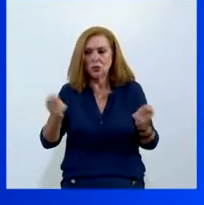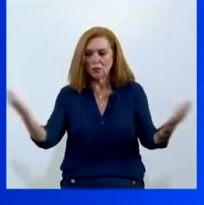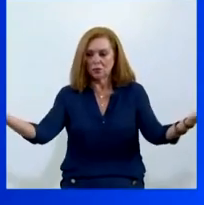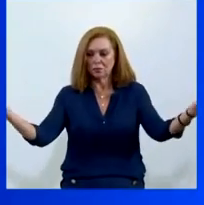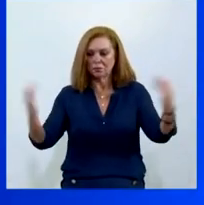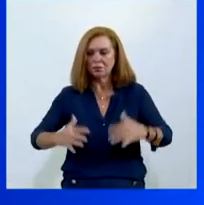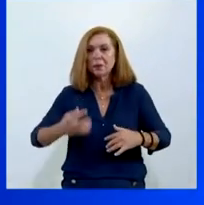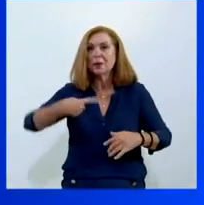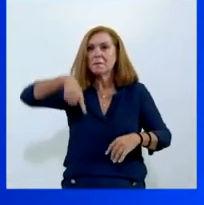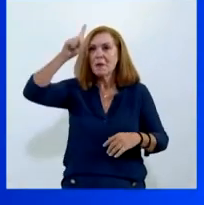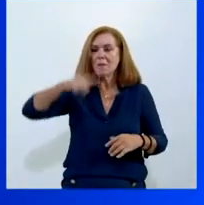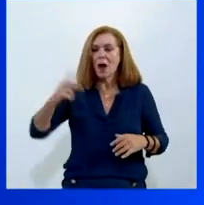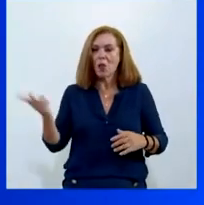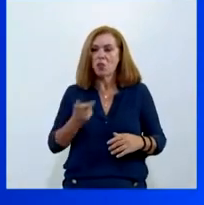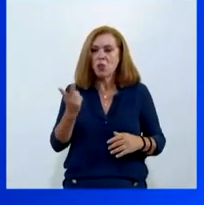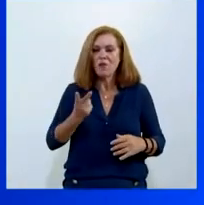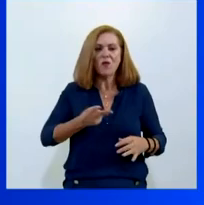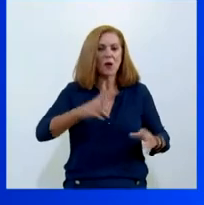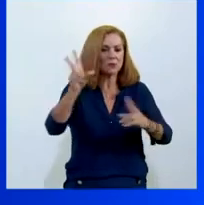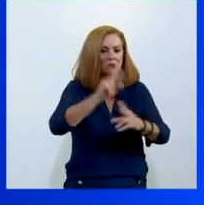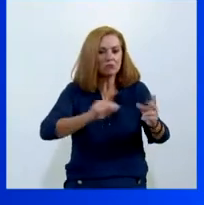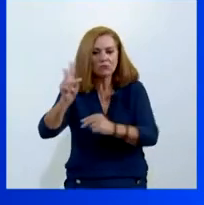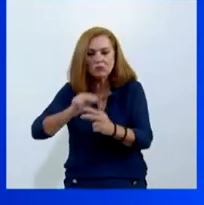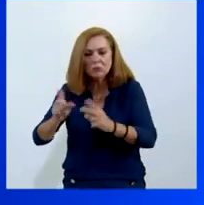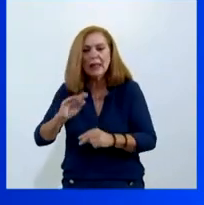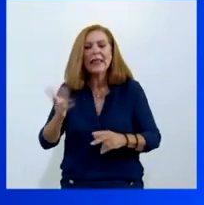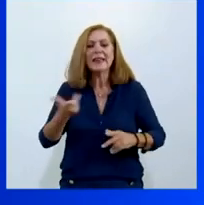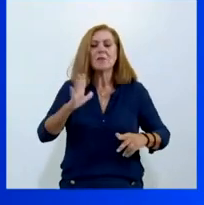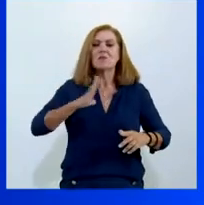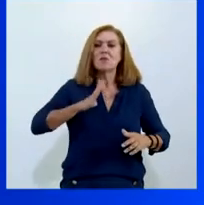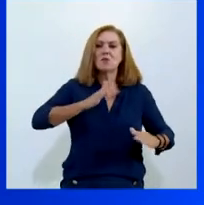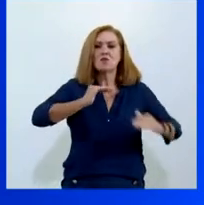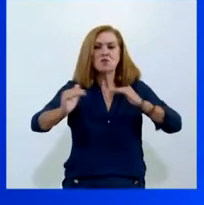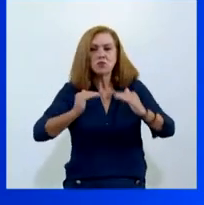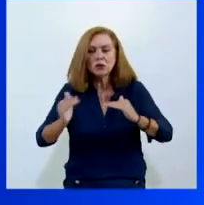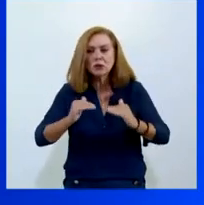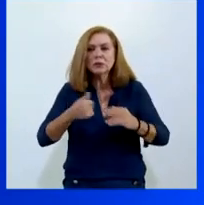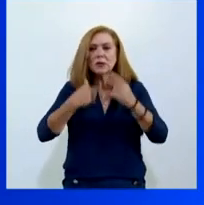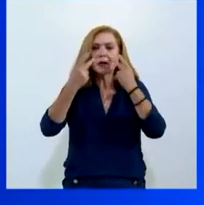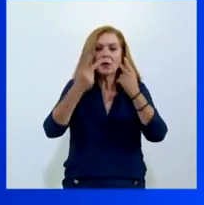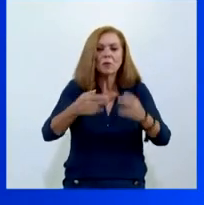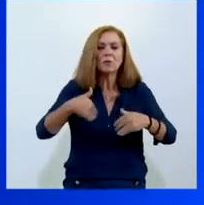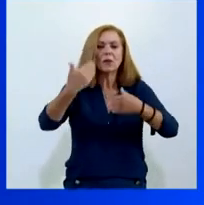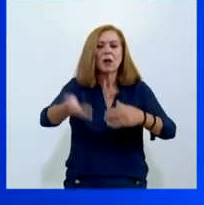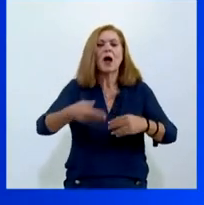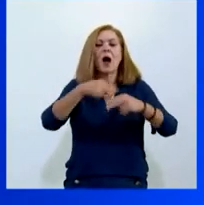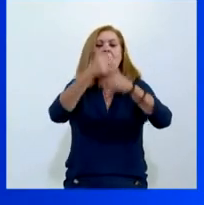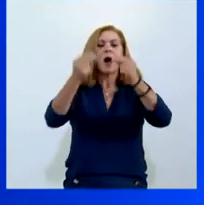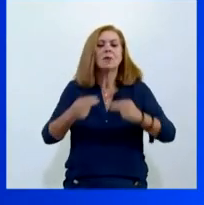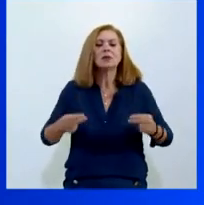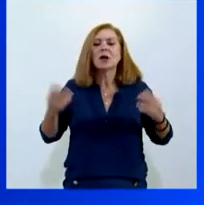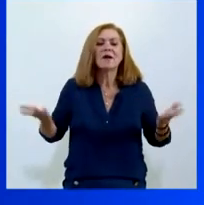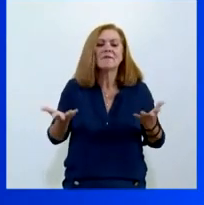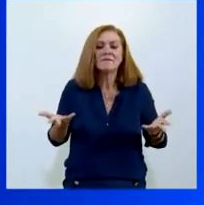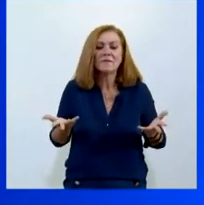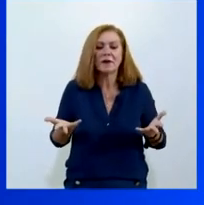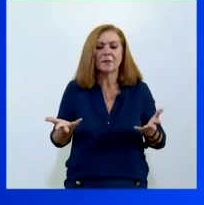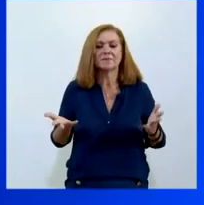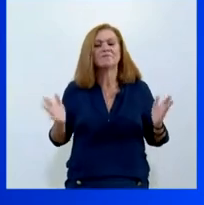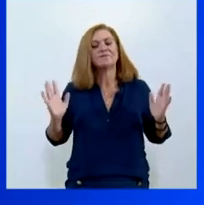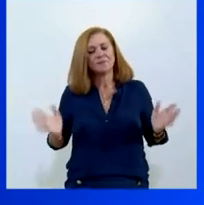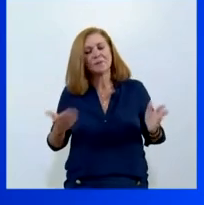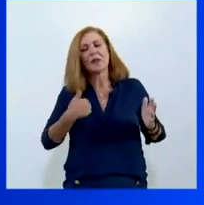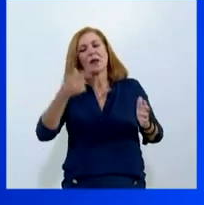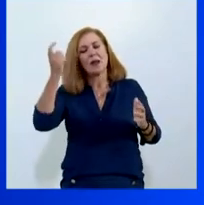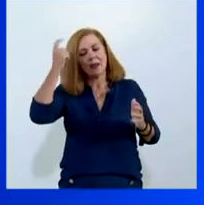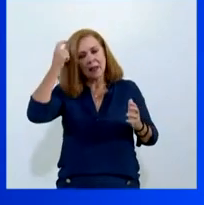φορές την ημέρα υπό την πολιτική προστασία για να βλέπουμε τι πρέπει να κάνει ο καθένας. Καταλαβαίνω πάντα ότι στο δημόσιο